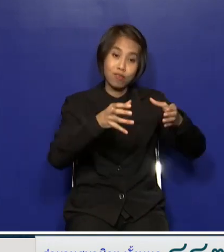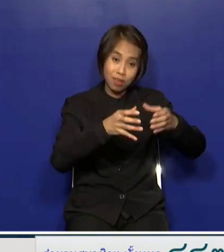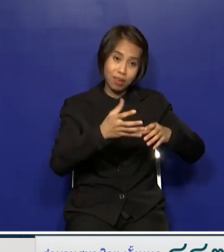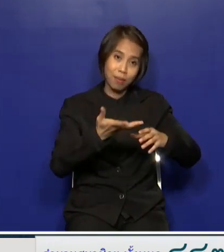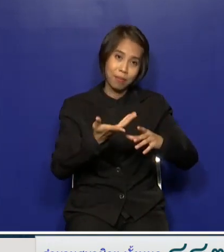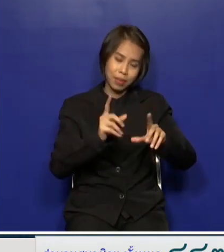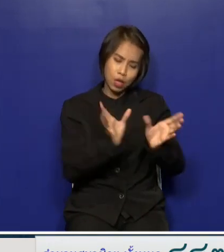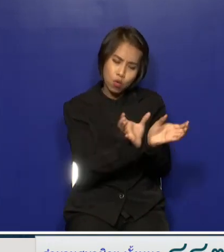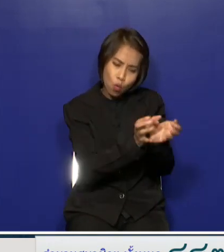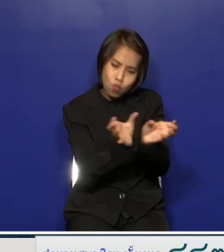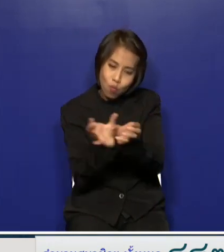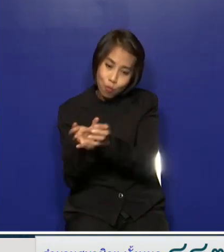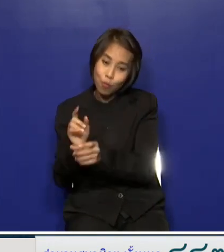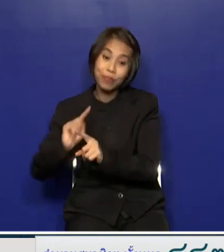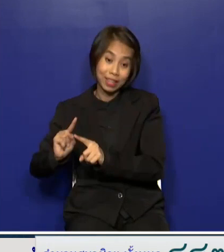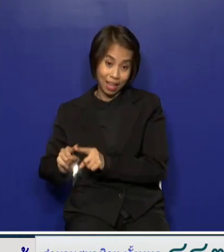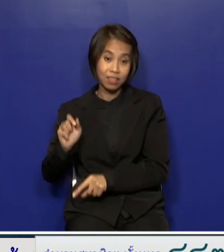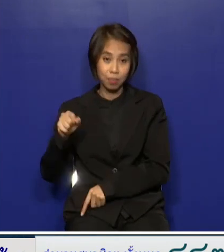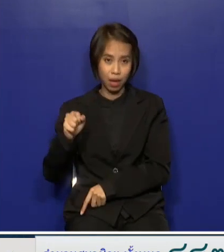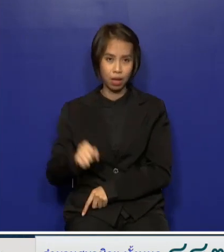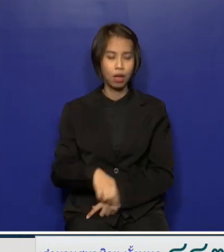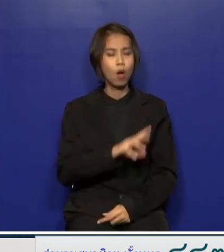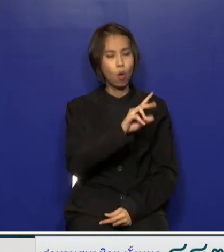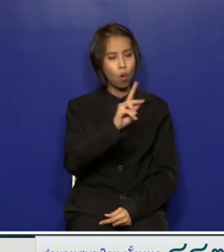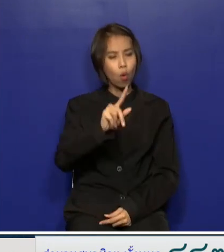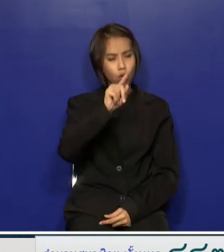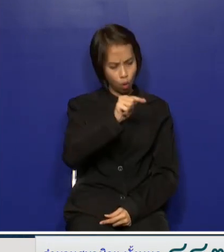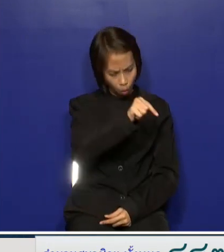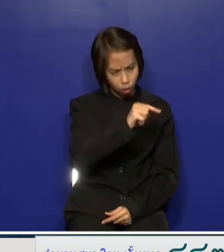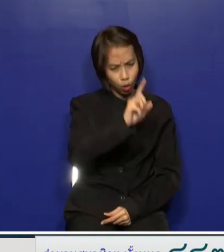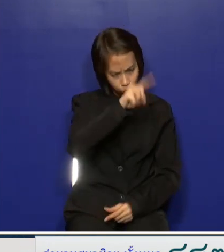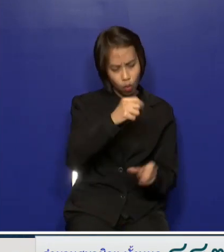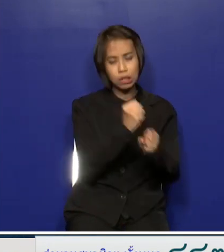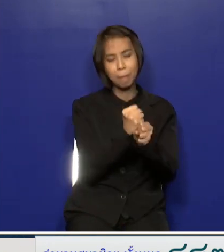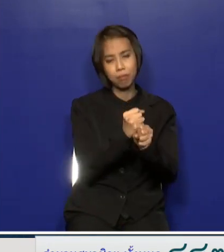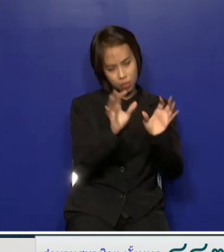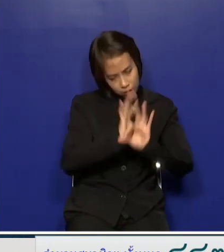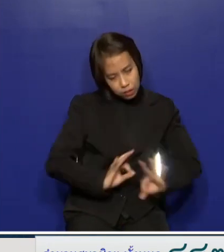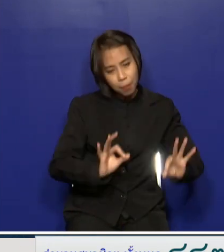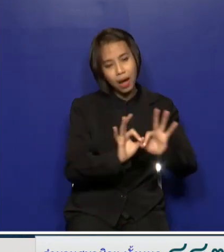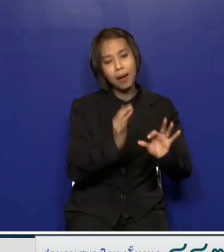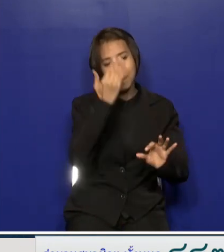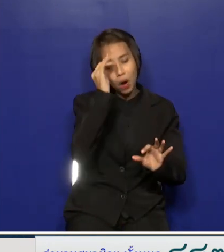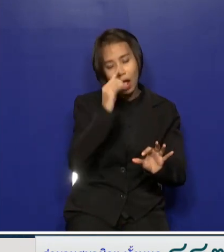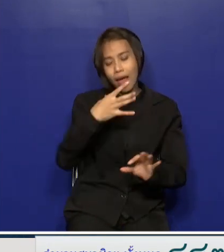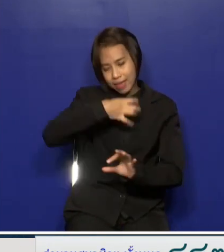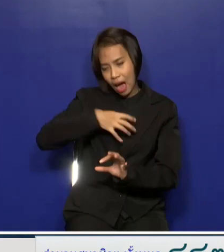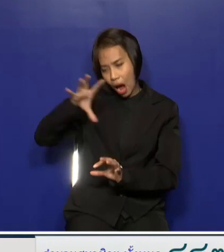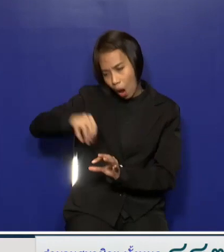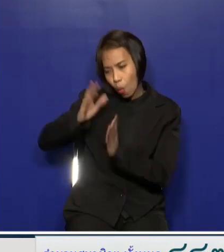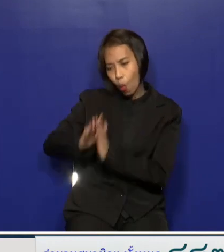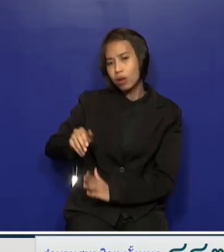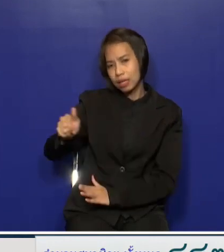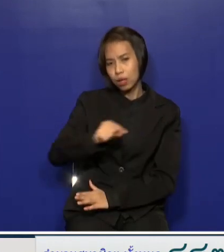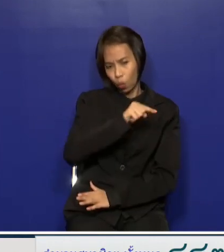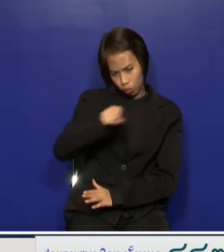ล ปลา ปลลปล่าก็ต่เองเหกันนะครั ผมวาเรื่องนี้เปนเรองสำคัญในการที่จะให้คนดีปกของมนเมืองก็คือท่จะตอง